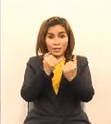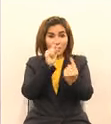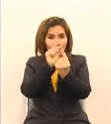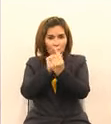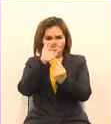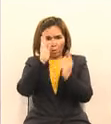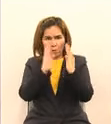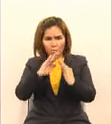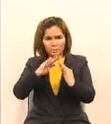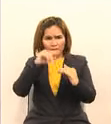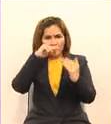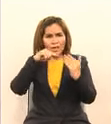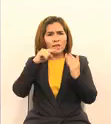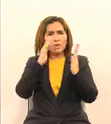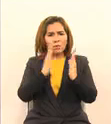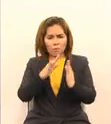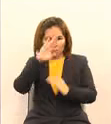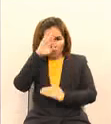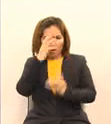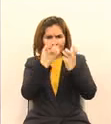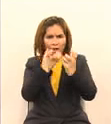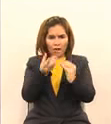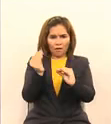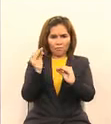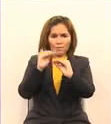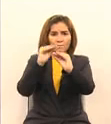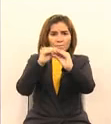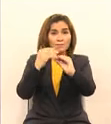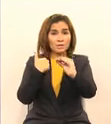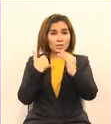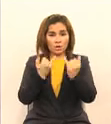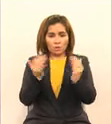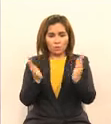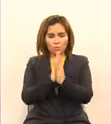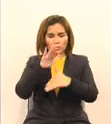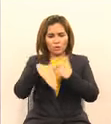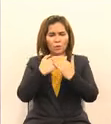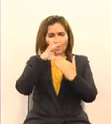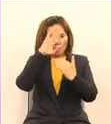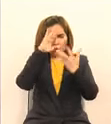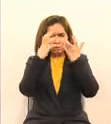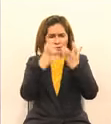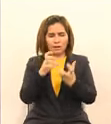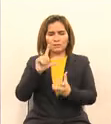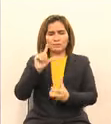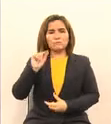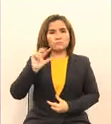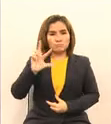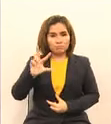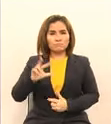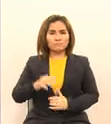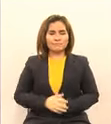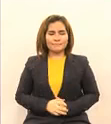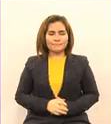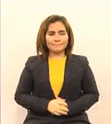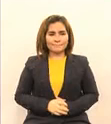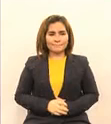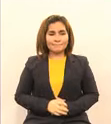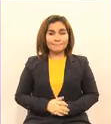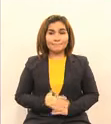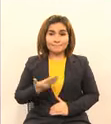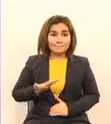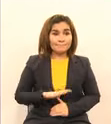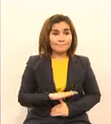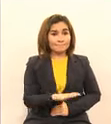หนักนะครับเพิ่มขึ้นขณะนี้23รายแล้วนะครับเพราะท่านสื่อมวลชน